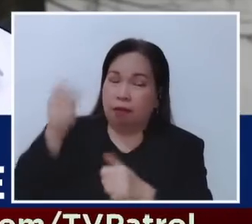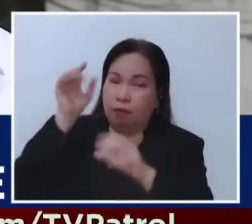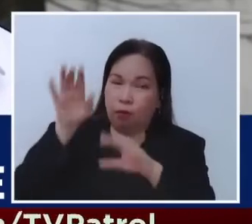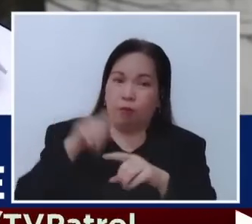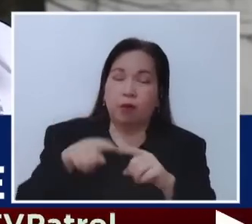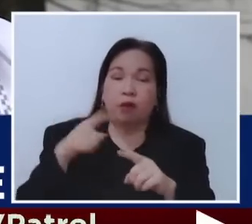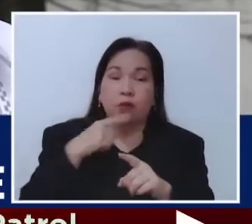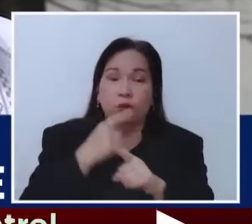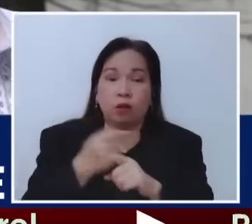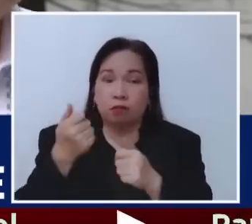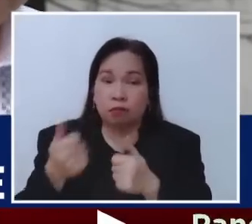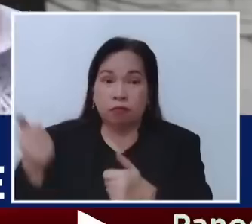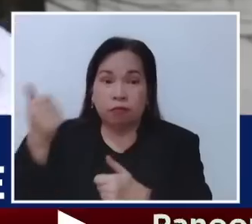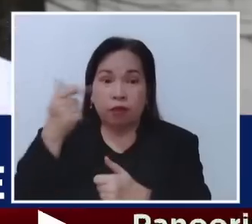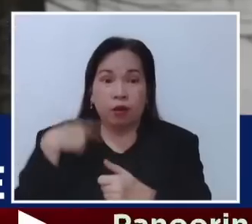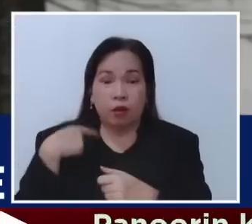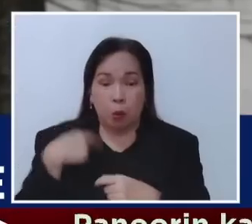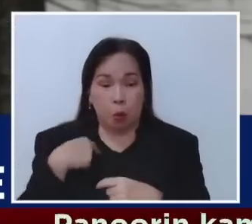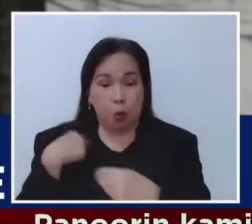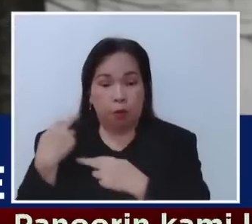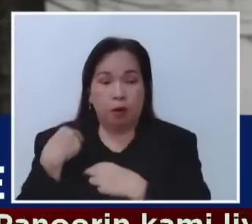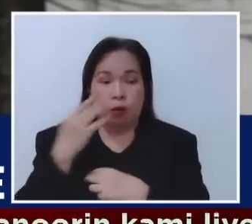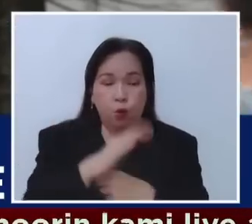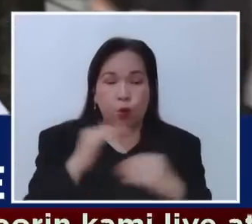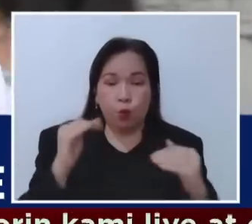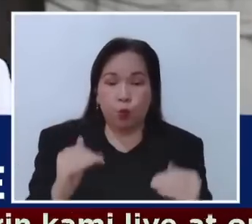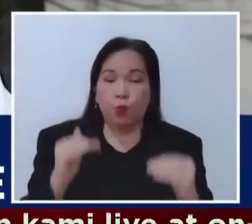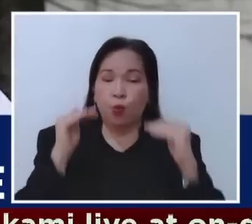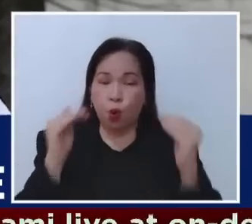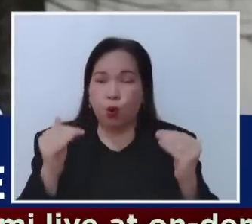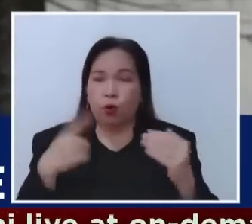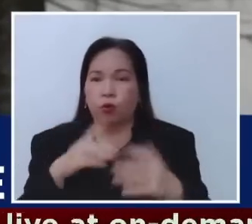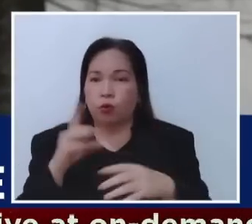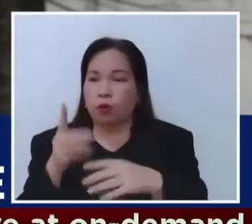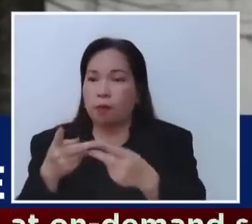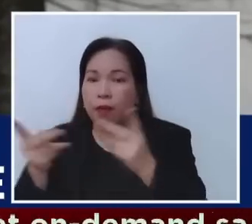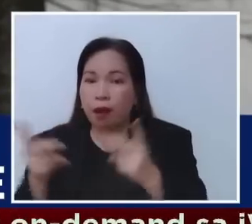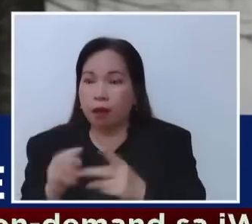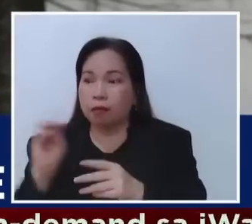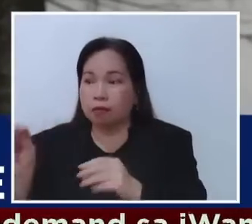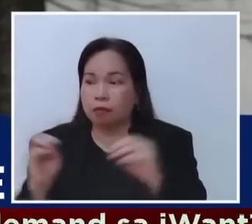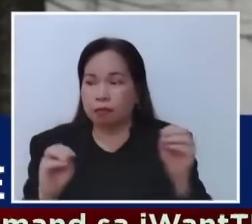sekretary ang iyong promotion, assignment, etc.